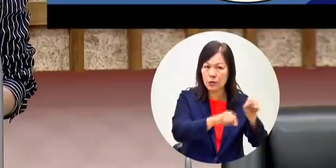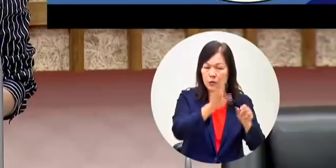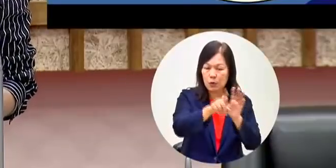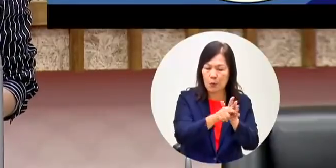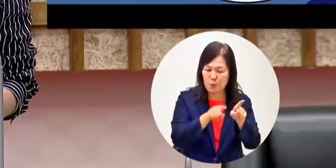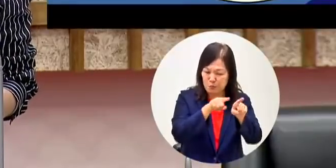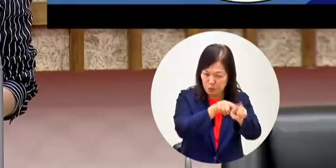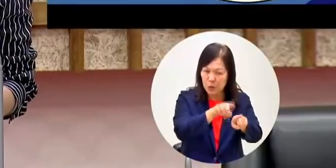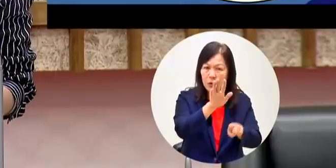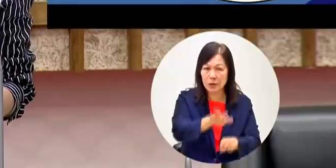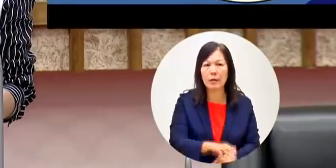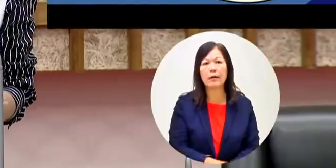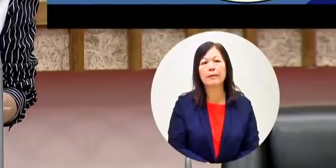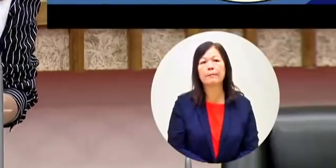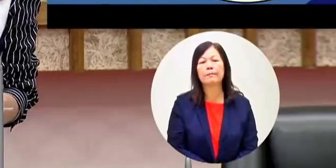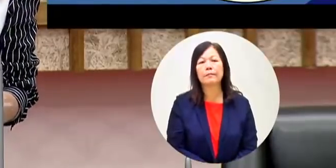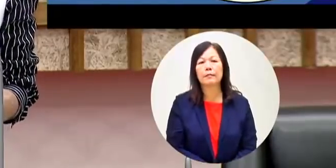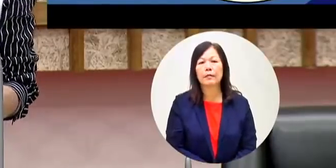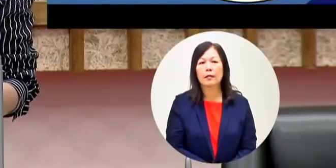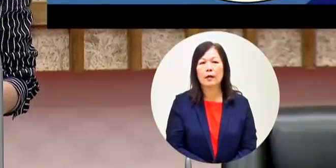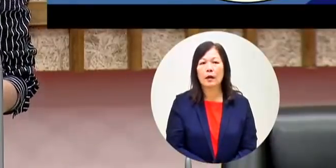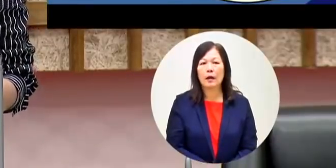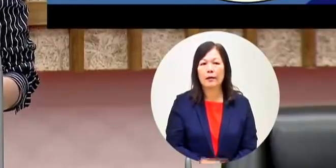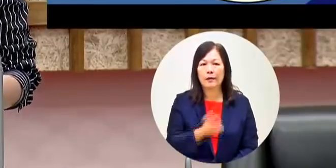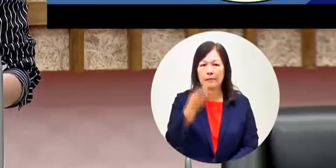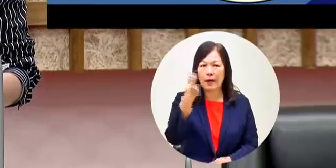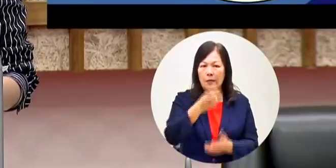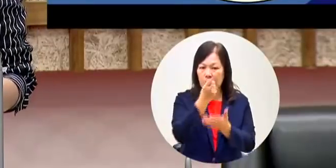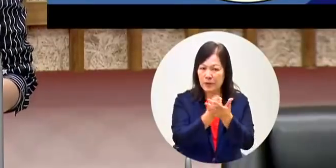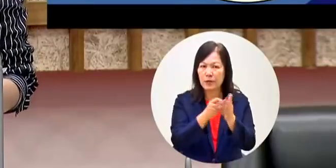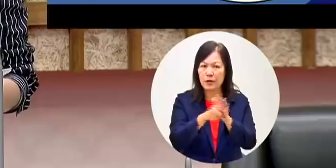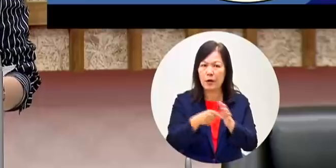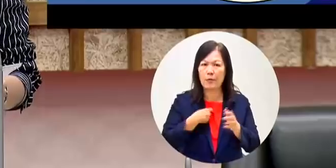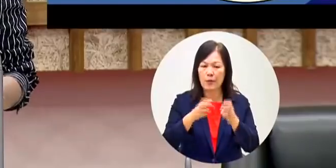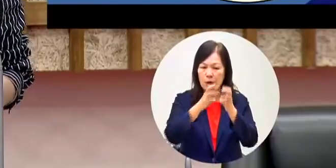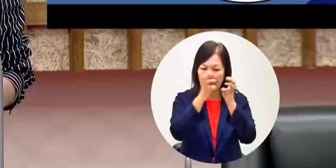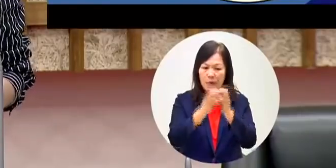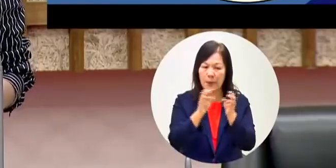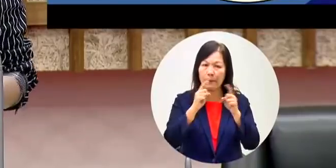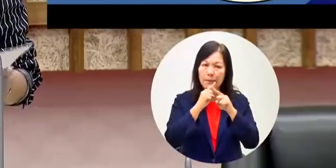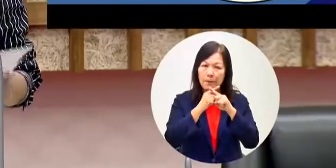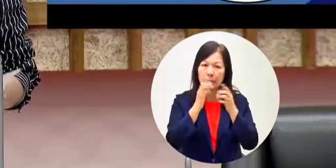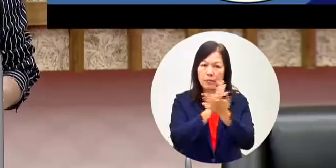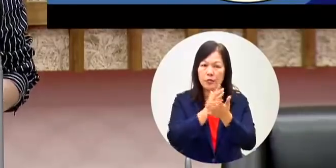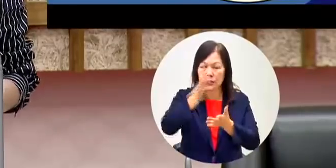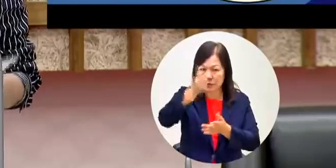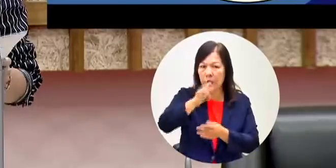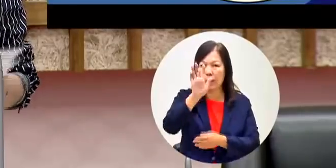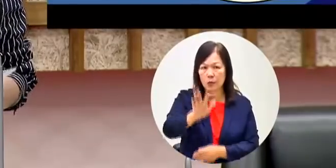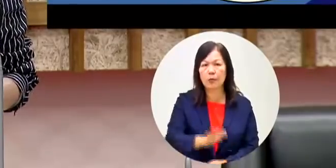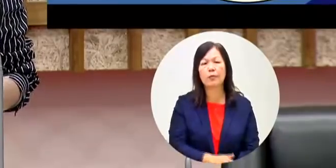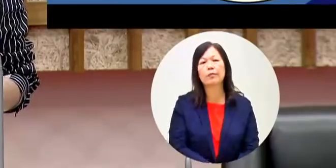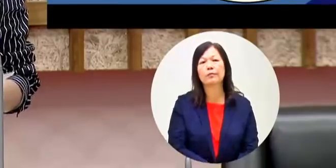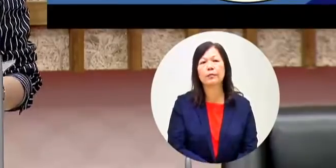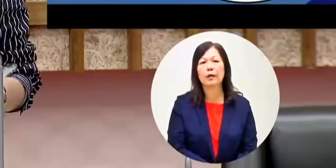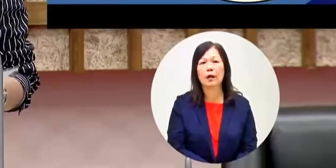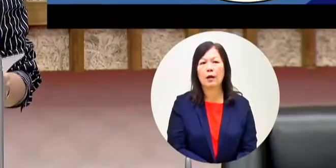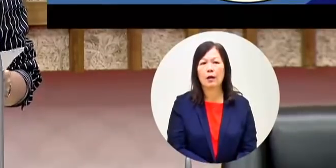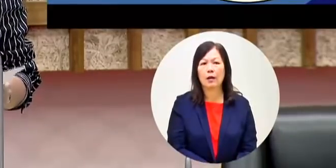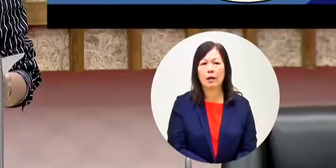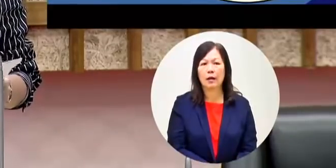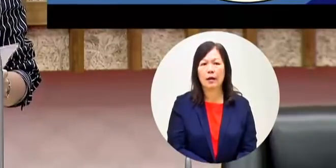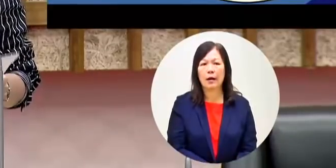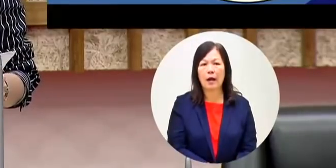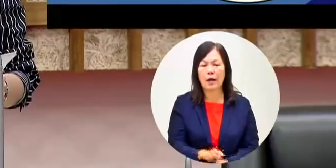呢您留任的我们的杨秘书长哈，为您呢也在讲哈，各家跟官家哈，这